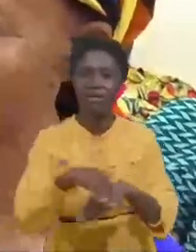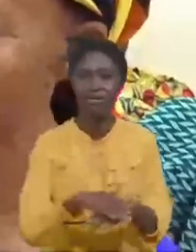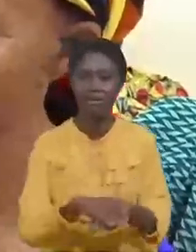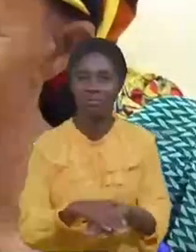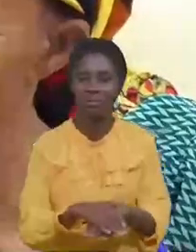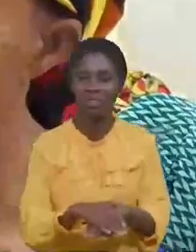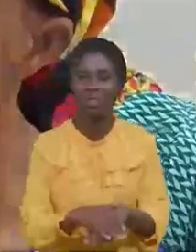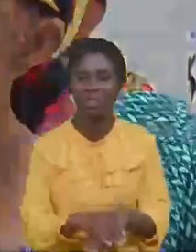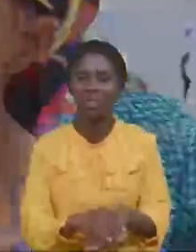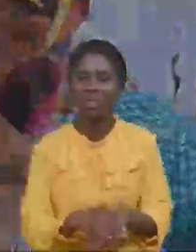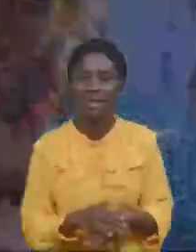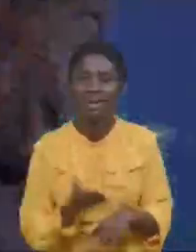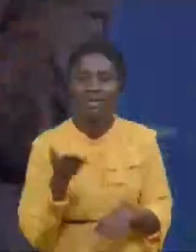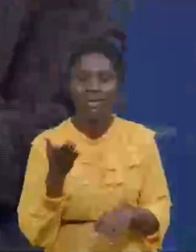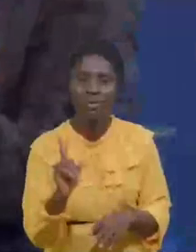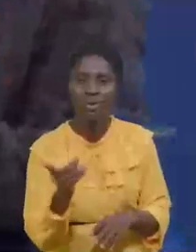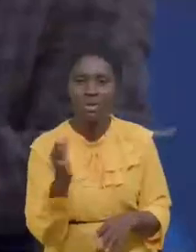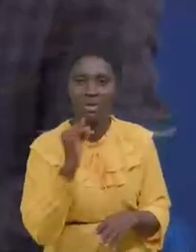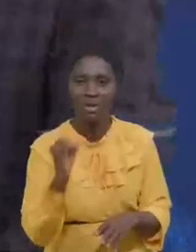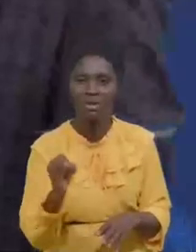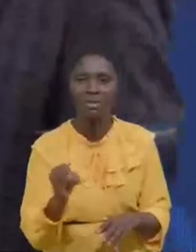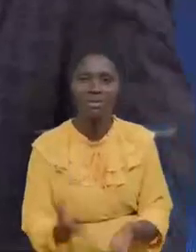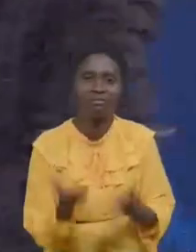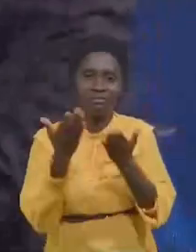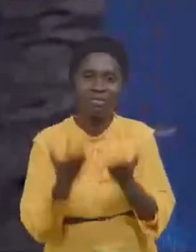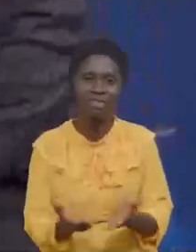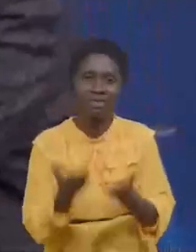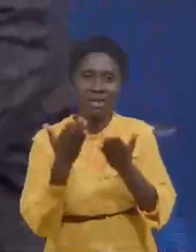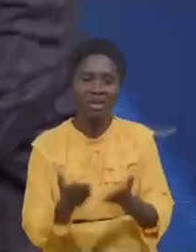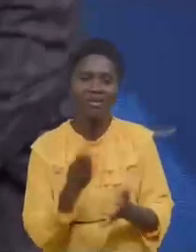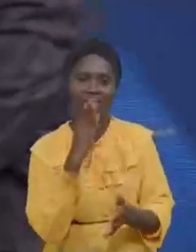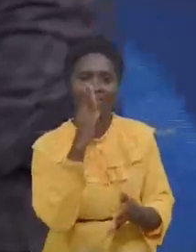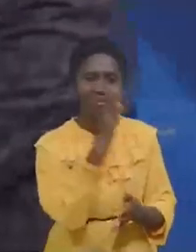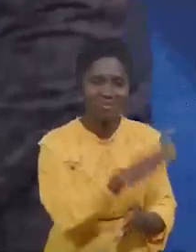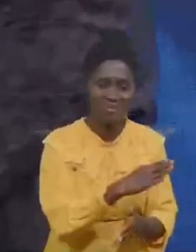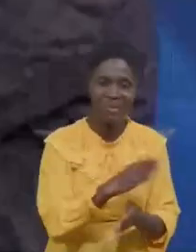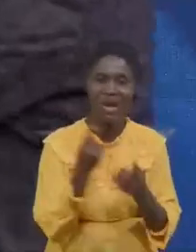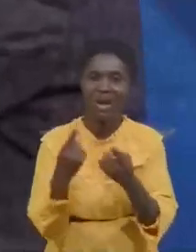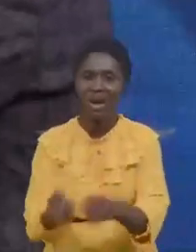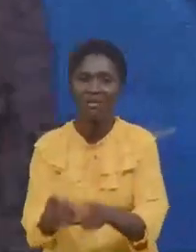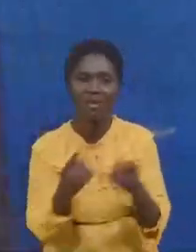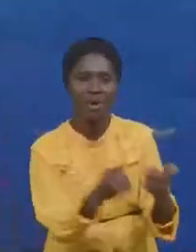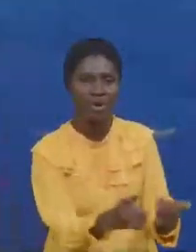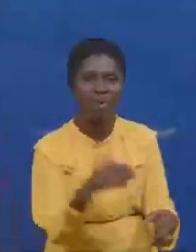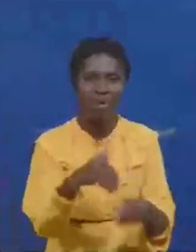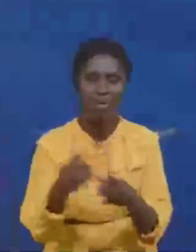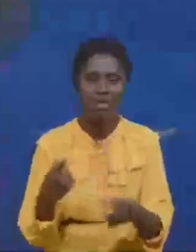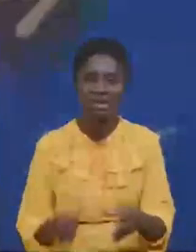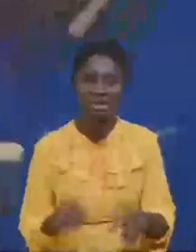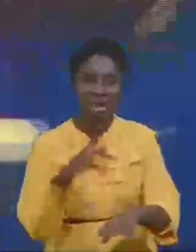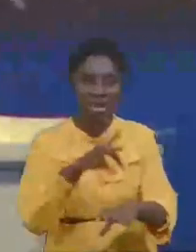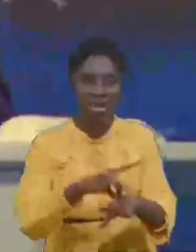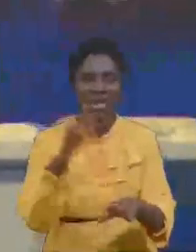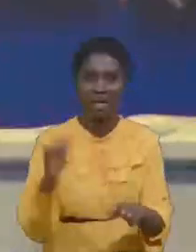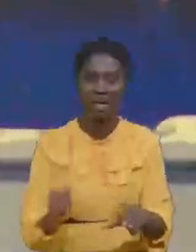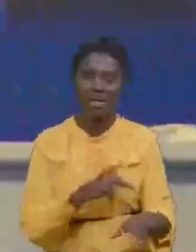bien des choses mauvaises se produisent dans le royaume terrestre. Et lorsque